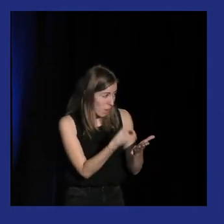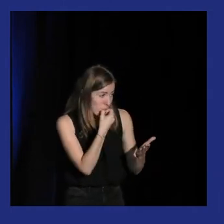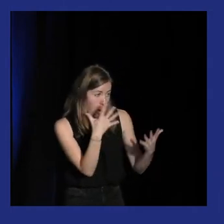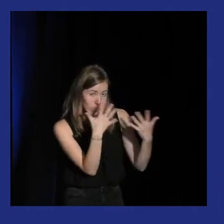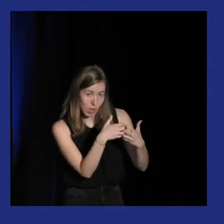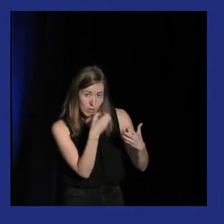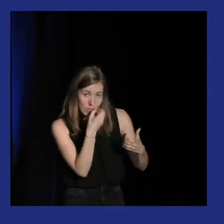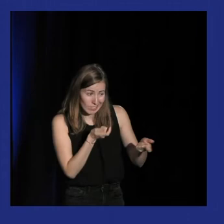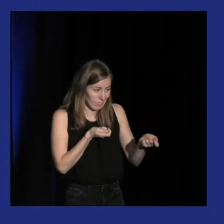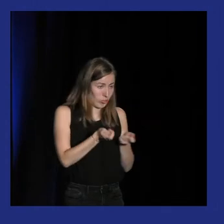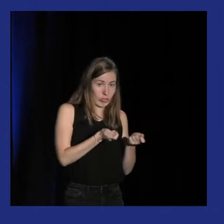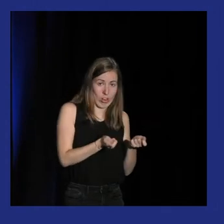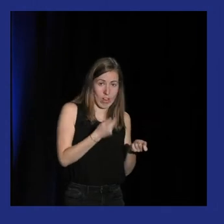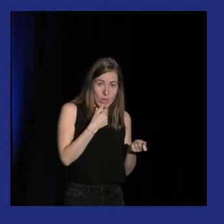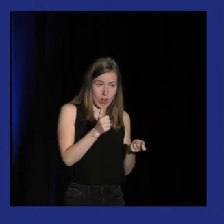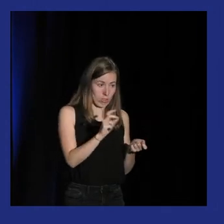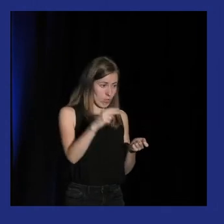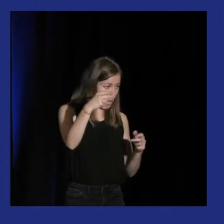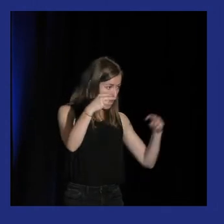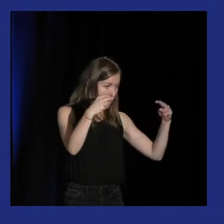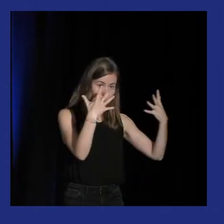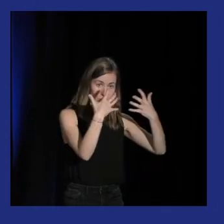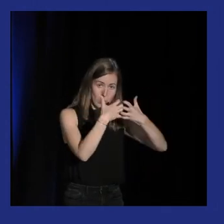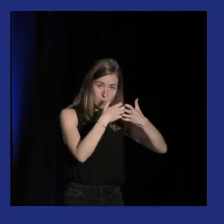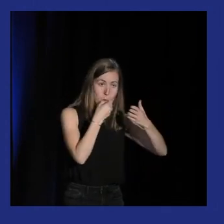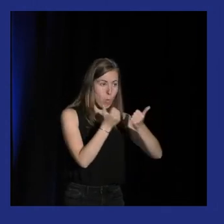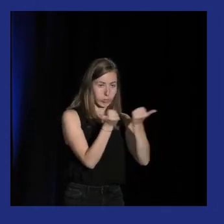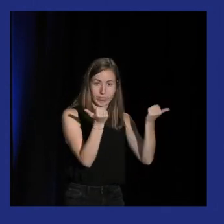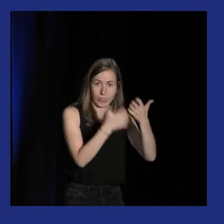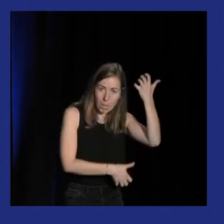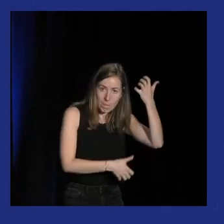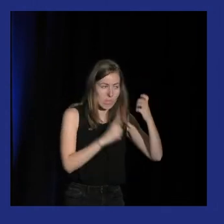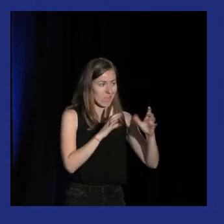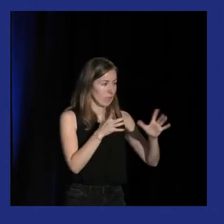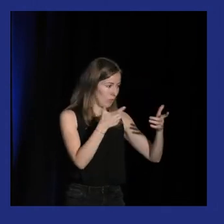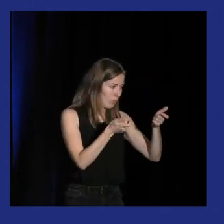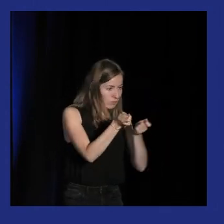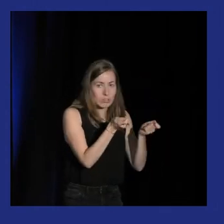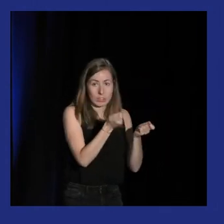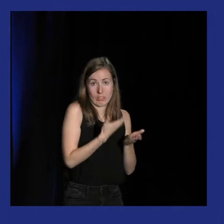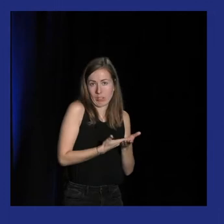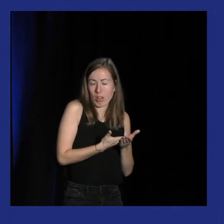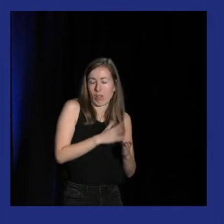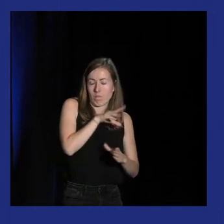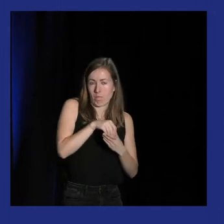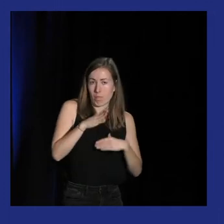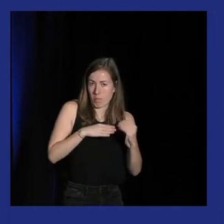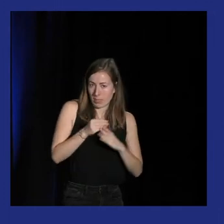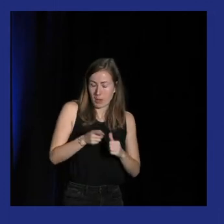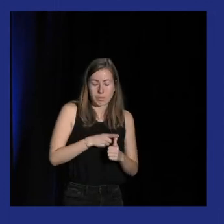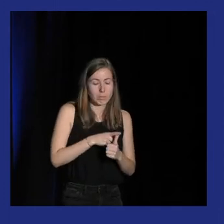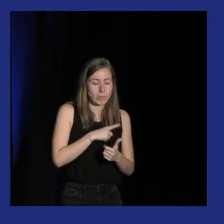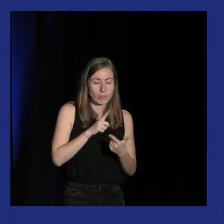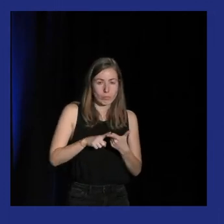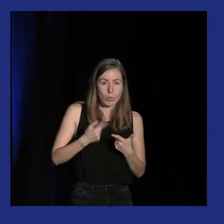de la de la pertinence de la vision artistique des uns et des autres ça va ensuite également nous avec